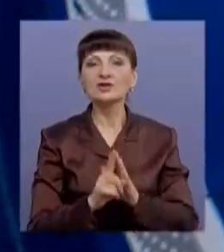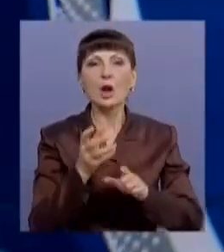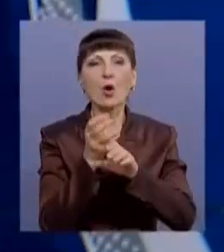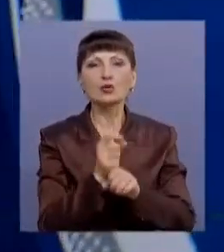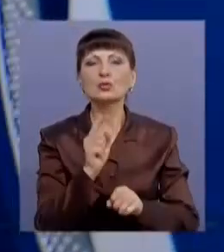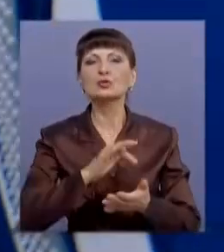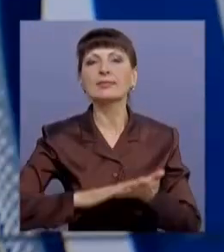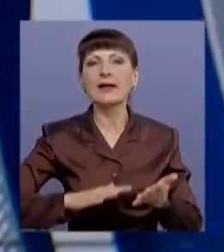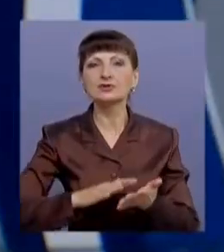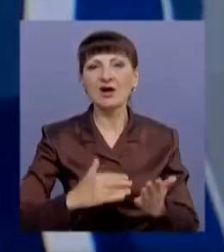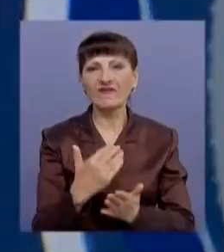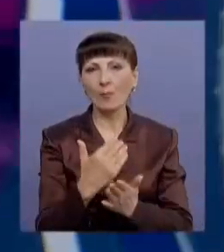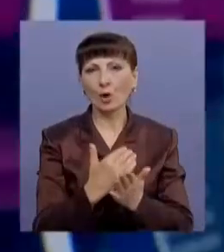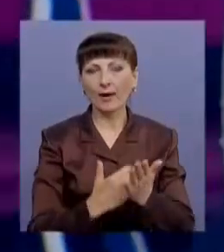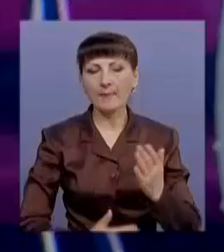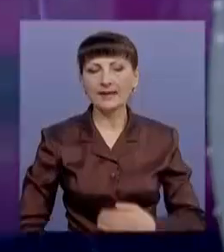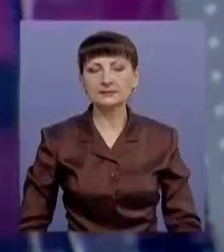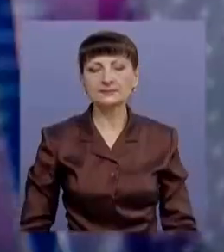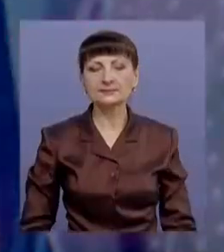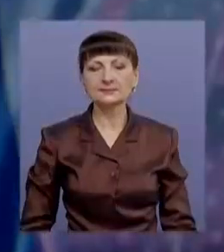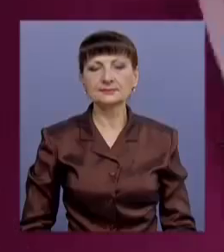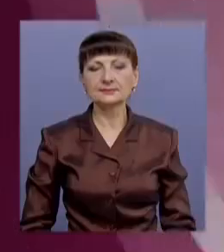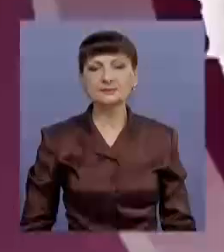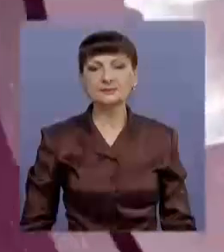сначала коротко о том, что мы покажем сегодня в выпуске.